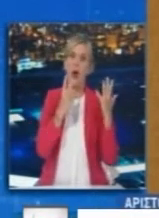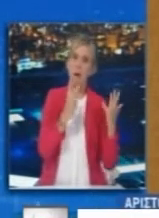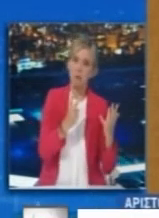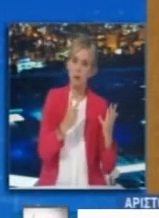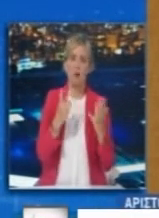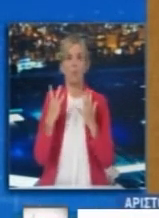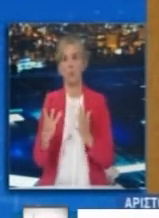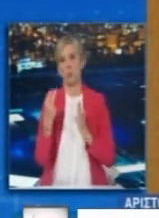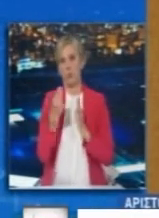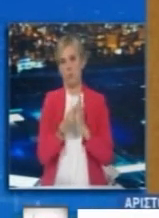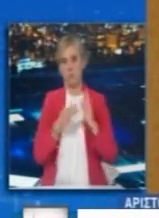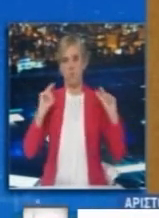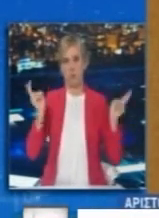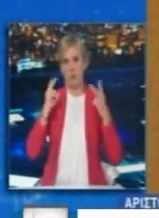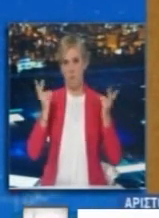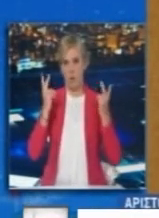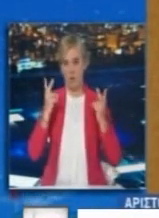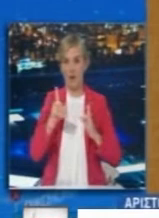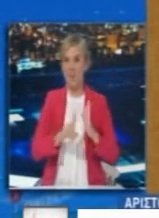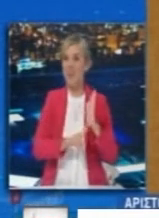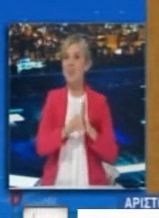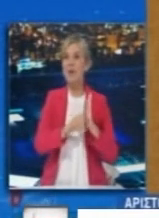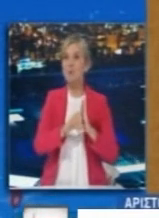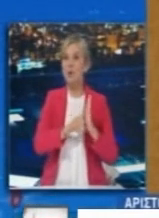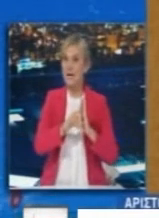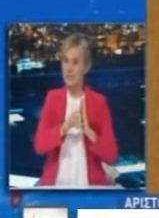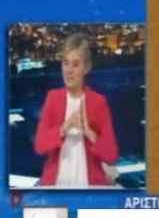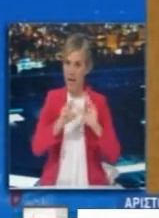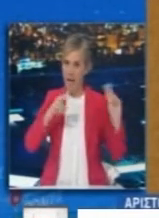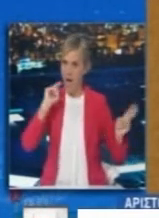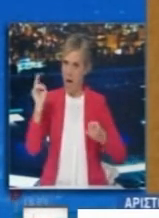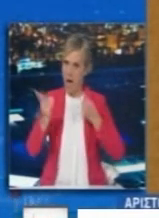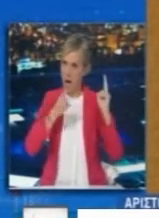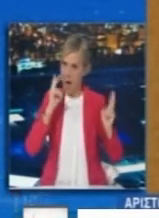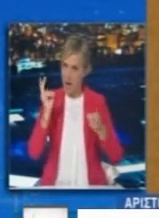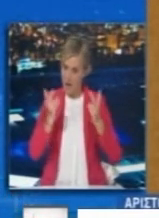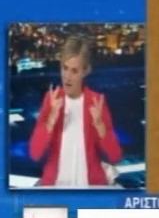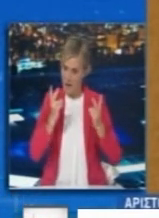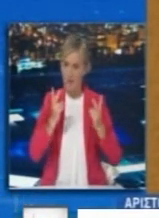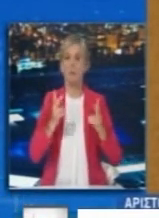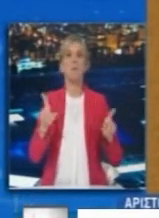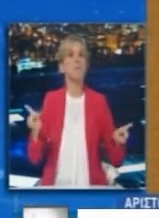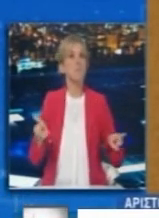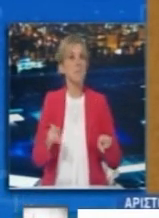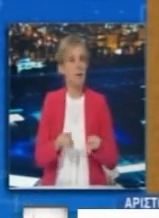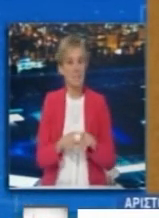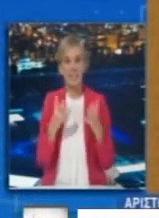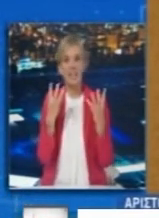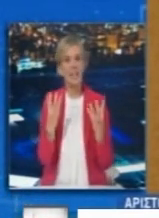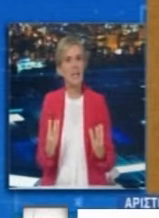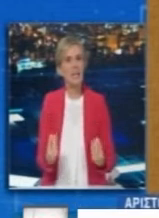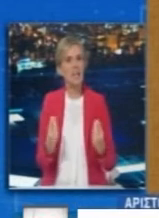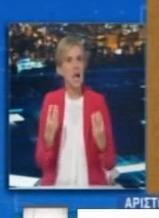μποφόρ. Η θερμοκρασία του αέρα θα σημειώσει πτώση και η σχετική υγρασία θα κυμανθεί σε πολύ χαμηλά επίπεδα, ακόμα και κάτω